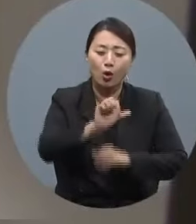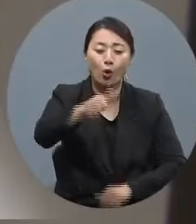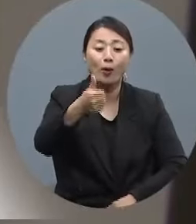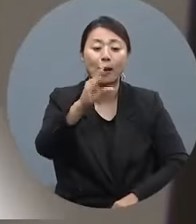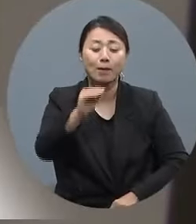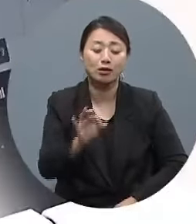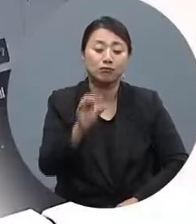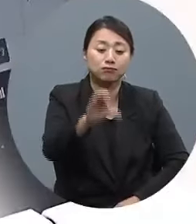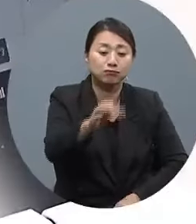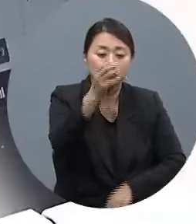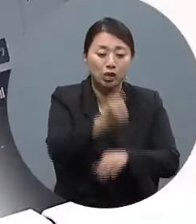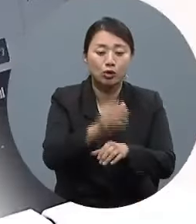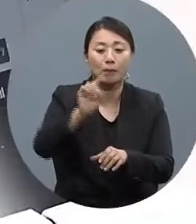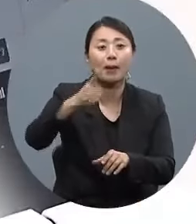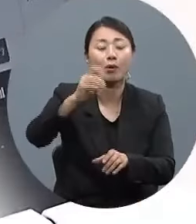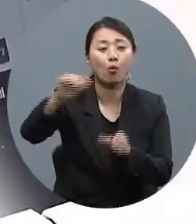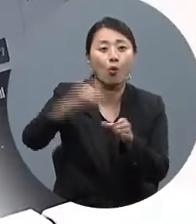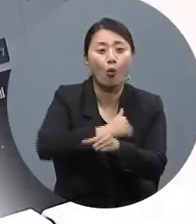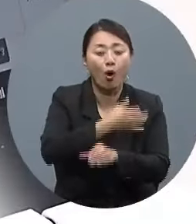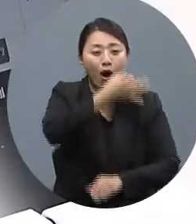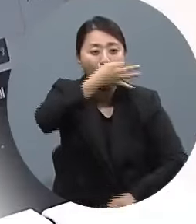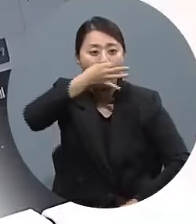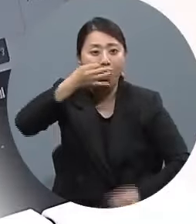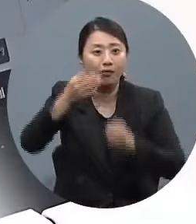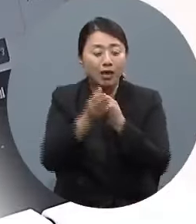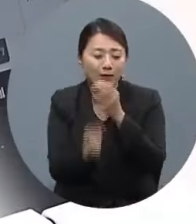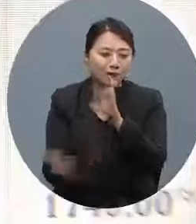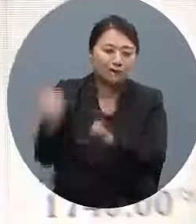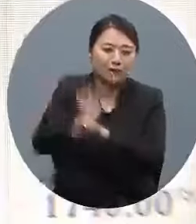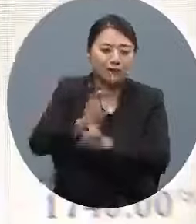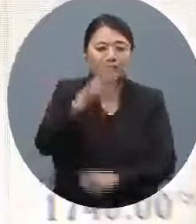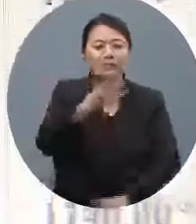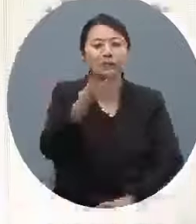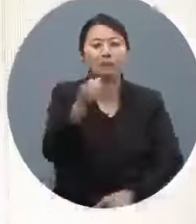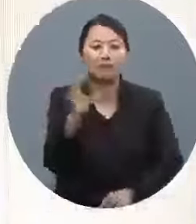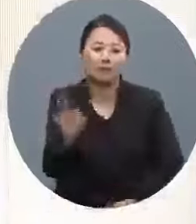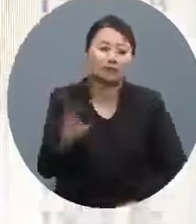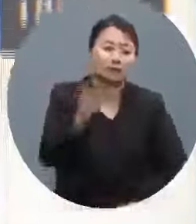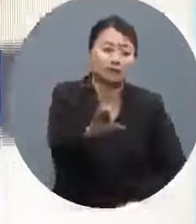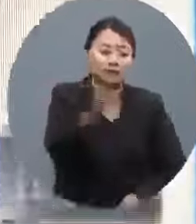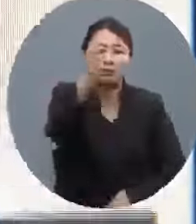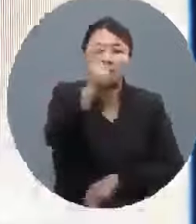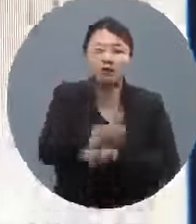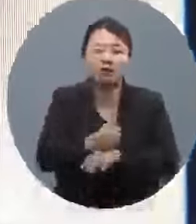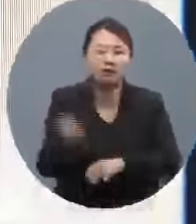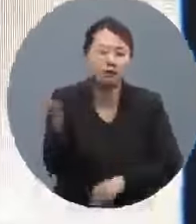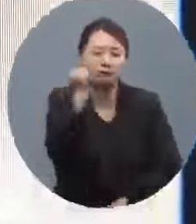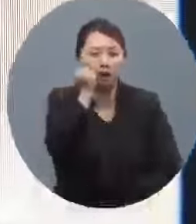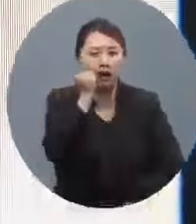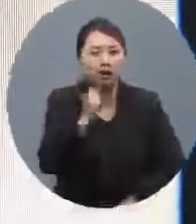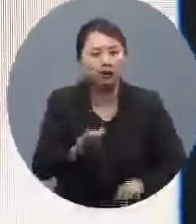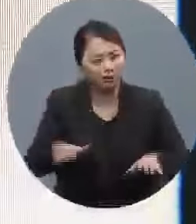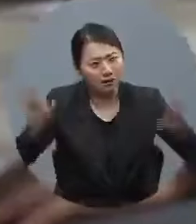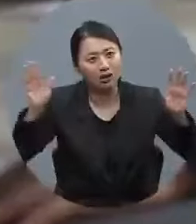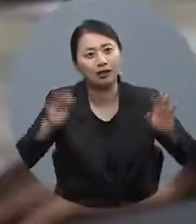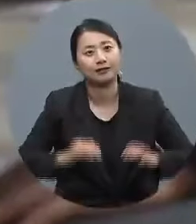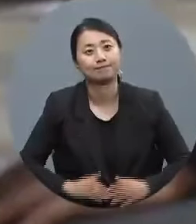원을 투자했다 100만 원을 입금받은 A씨는 거래액을 3천만 원으로 늘렸다. 돈을 몽땅